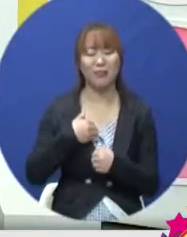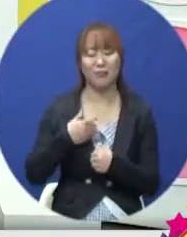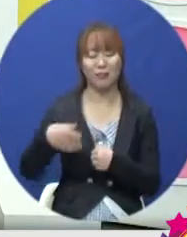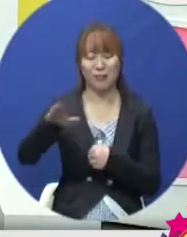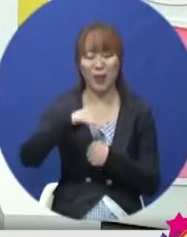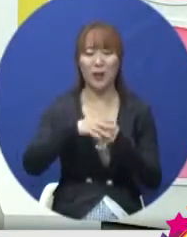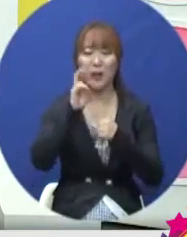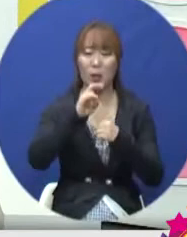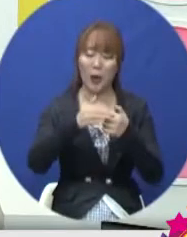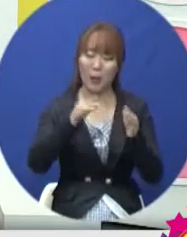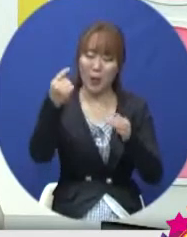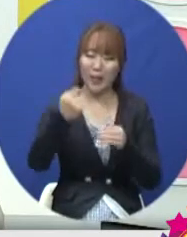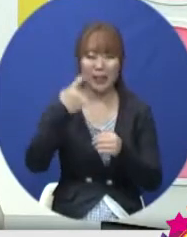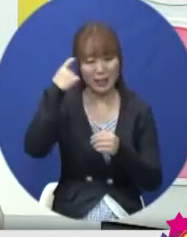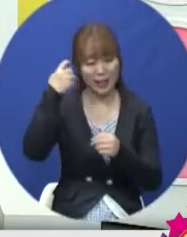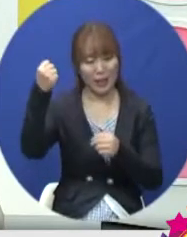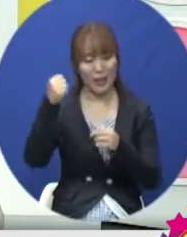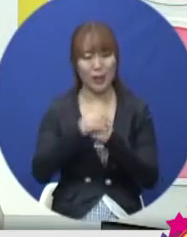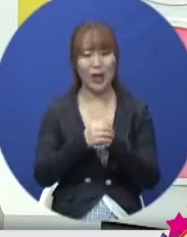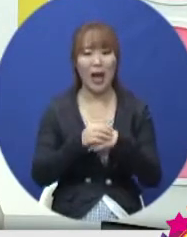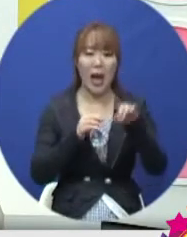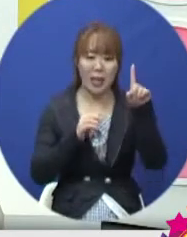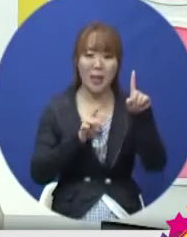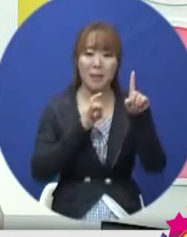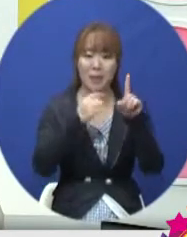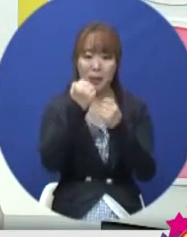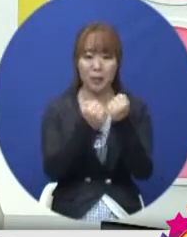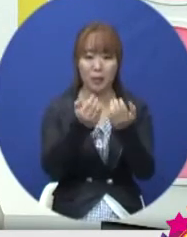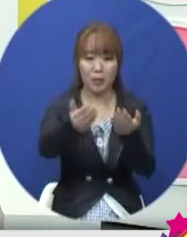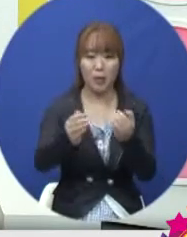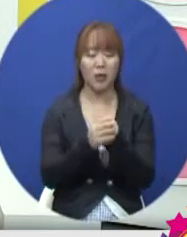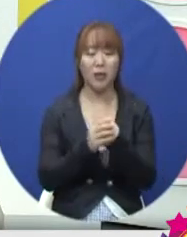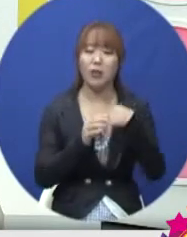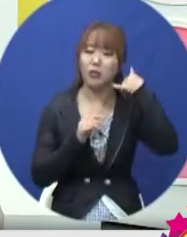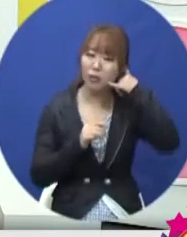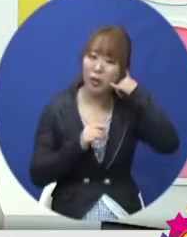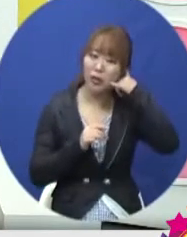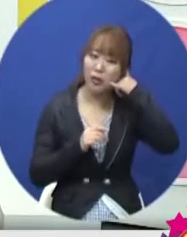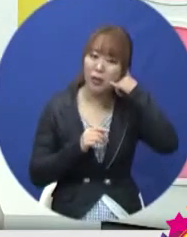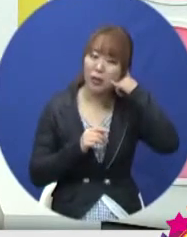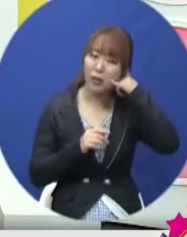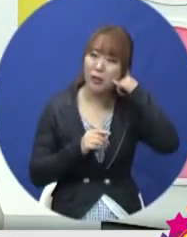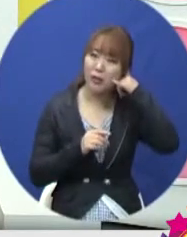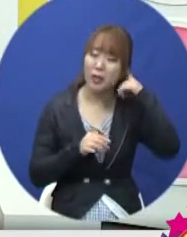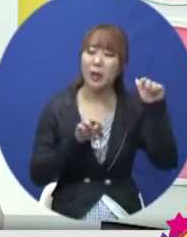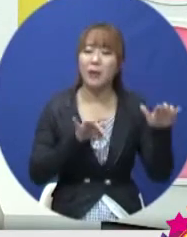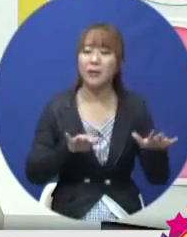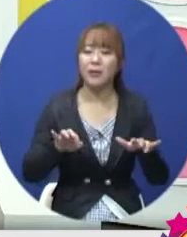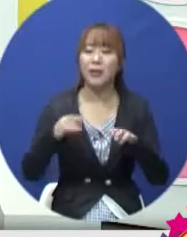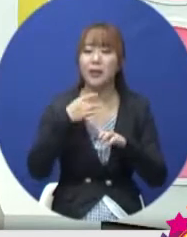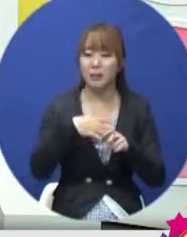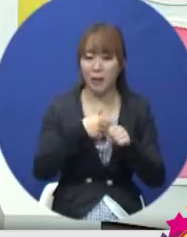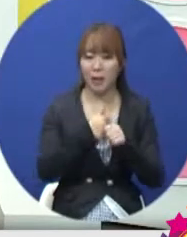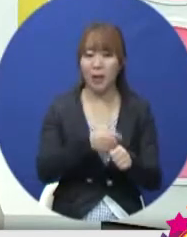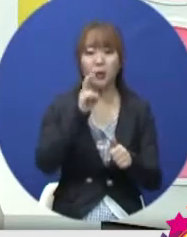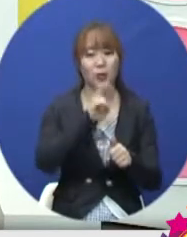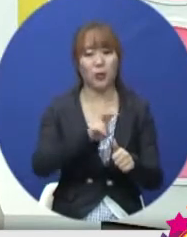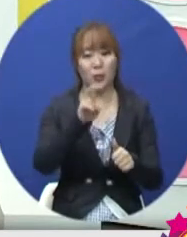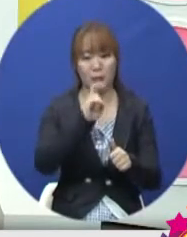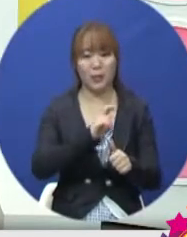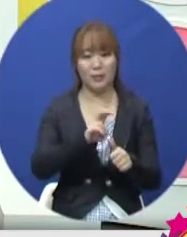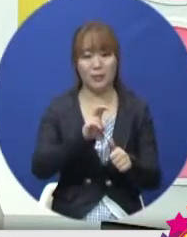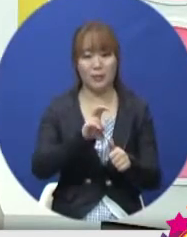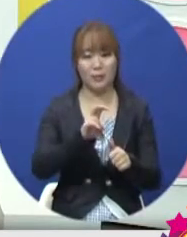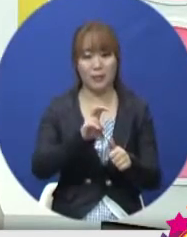저희하고 노래방 왔다 생각하시고 예, 예. 한 가지만 말씀드릴게요. 예. 수화기에서 나오는 음악에만 의존하셔서 노래를 부르셔야